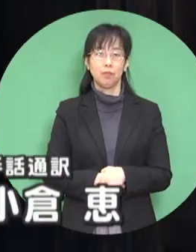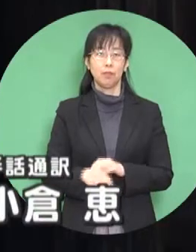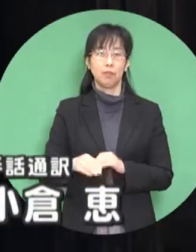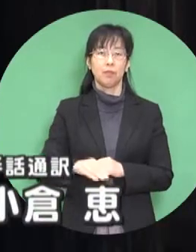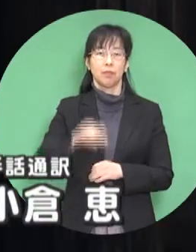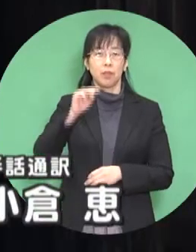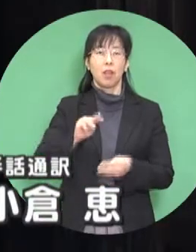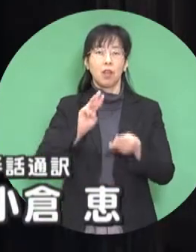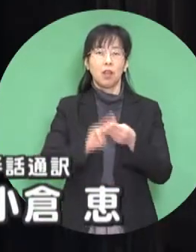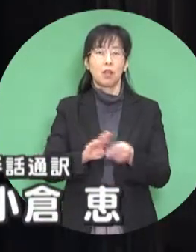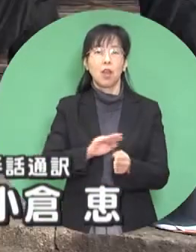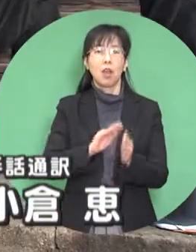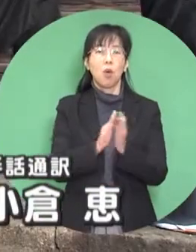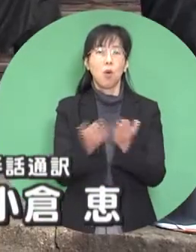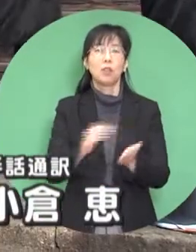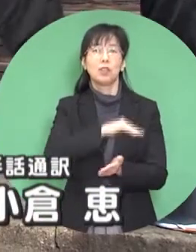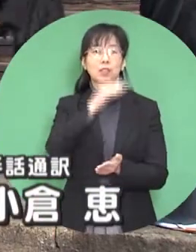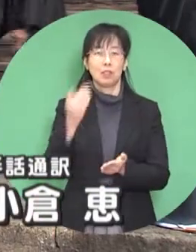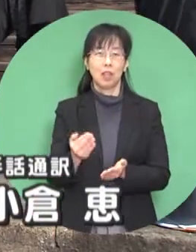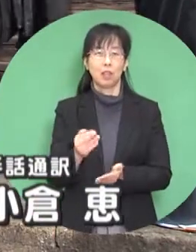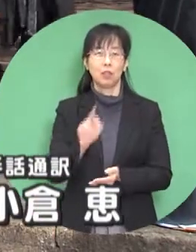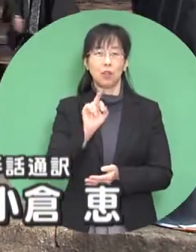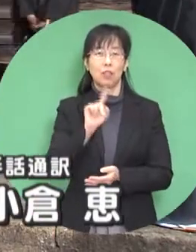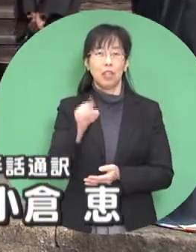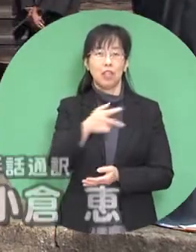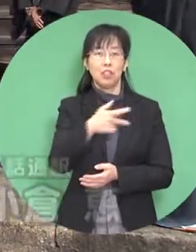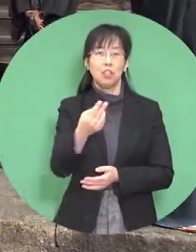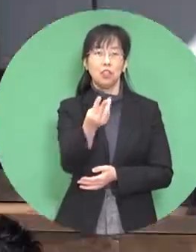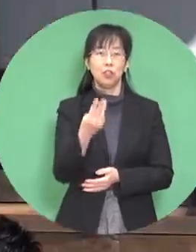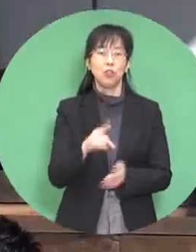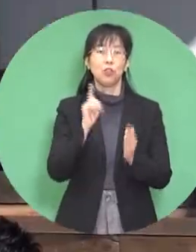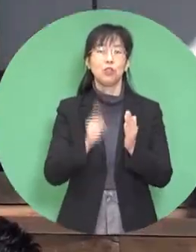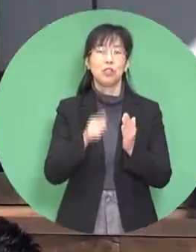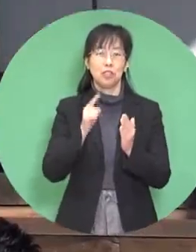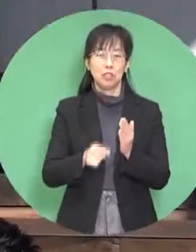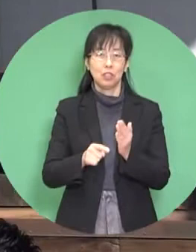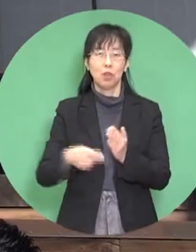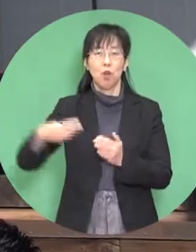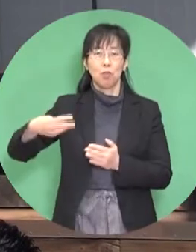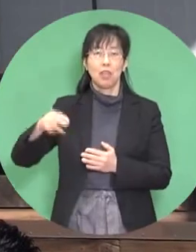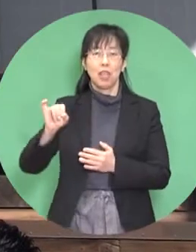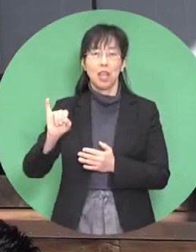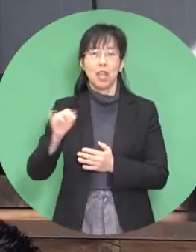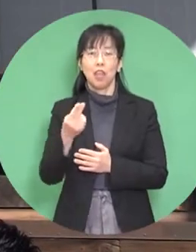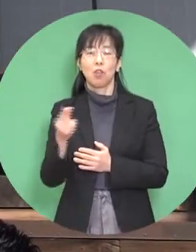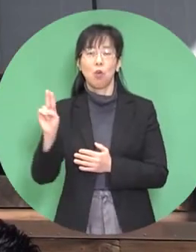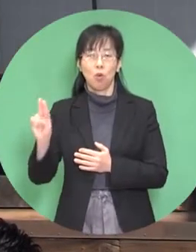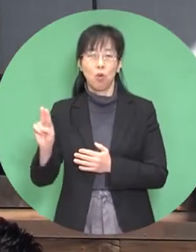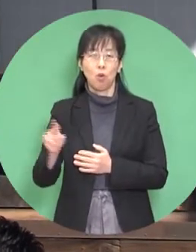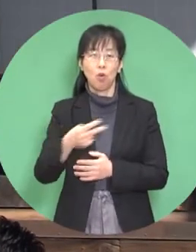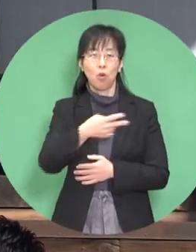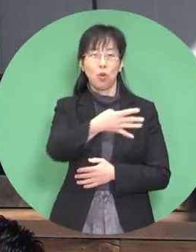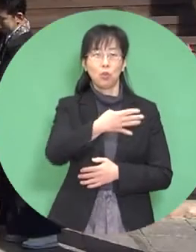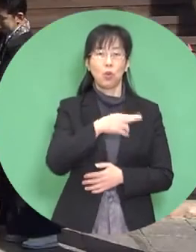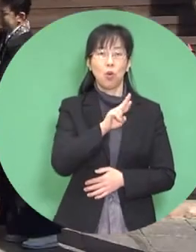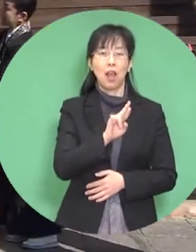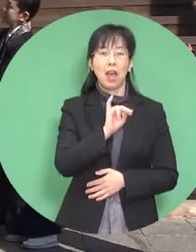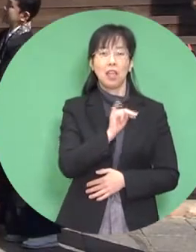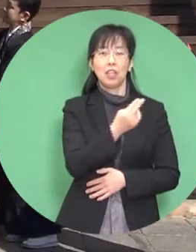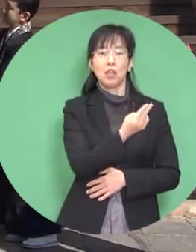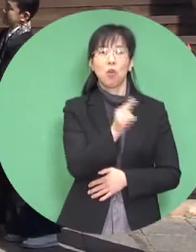高田本山専修寺の御影堂と如来堂が2017年国宝に指定されました。